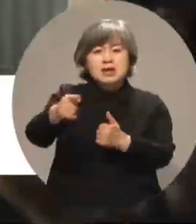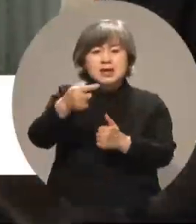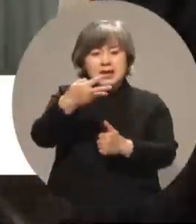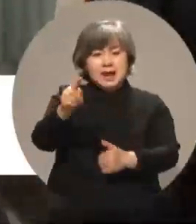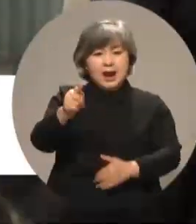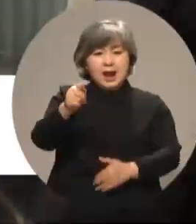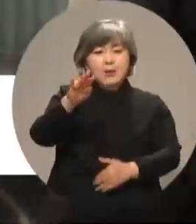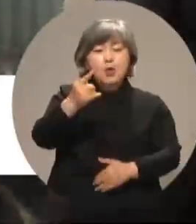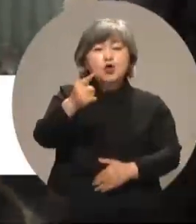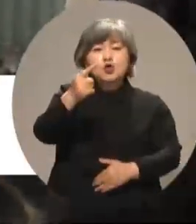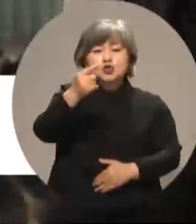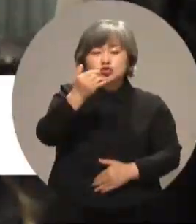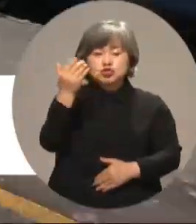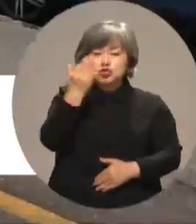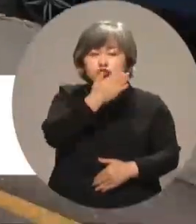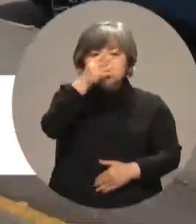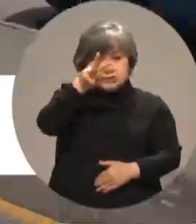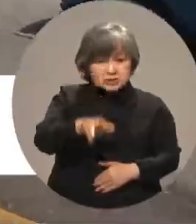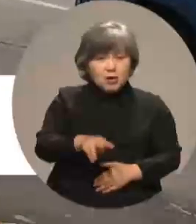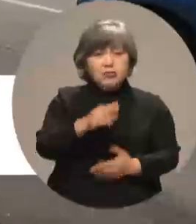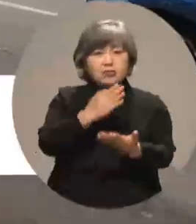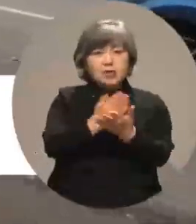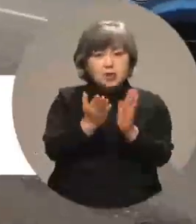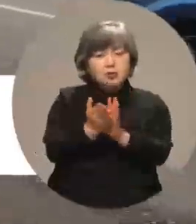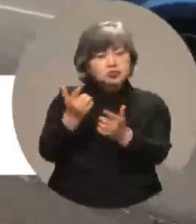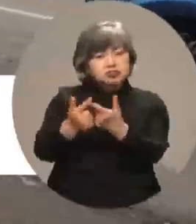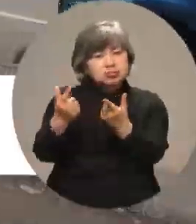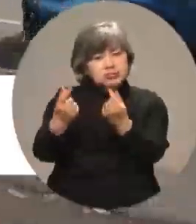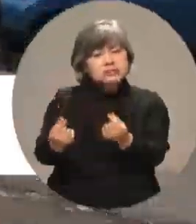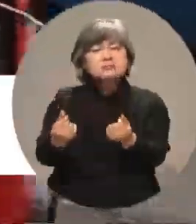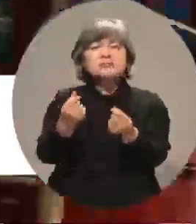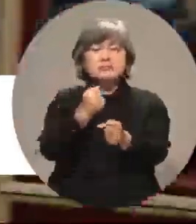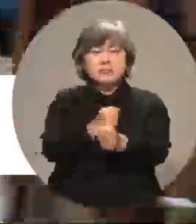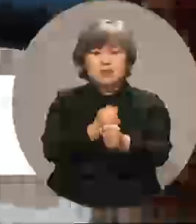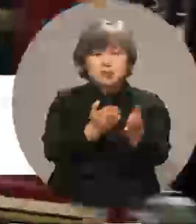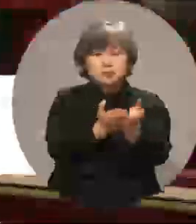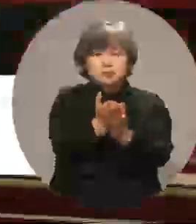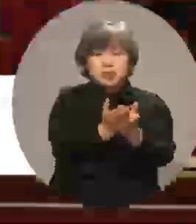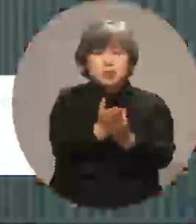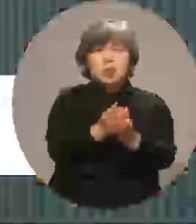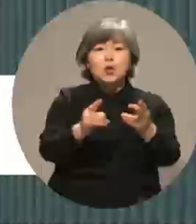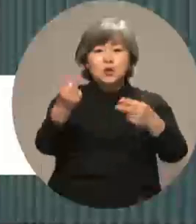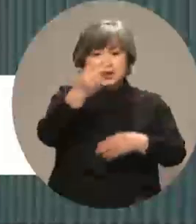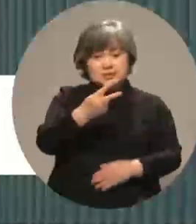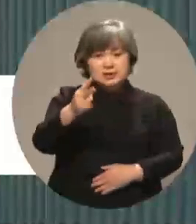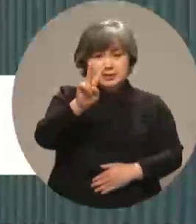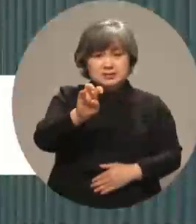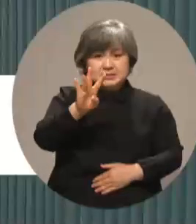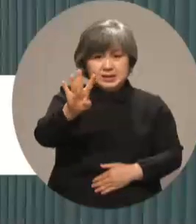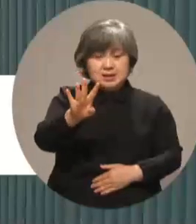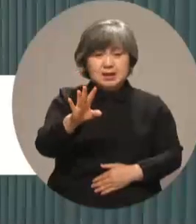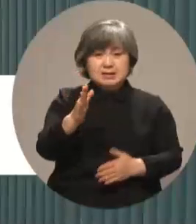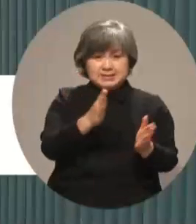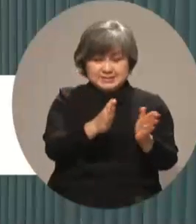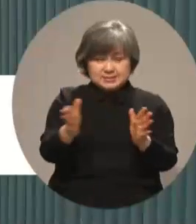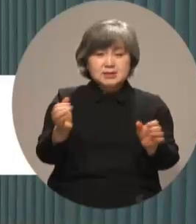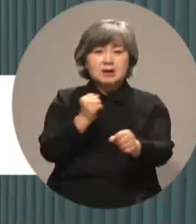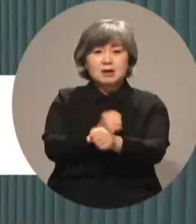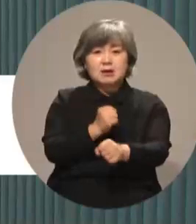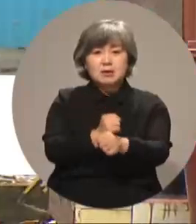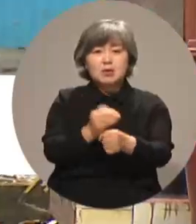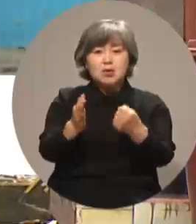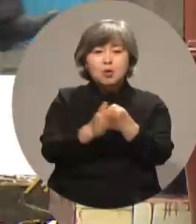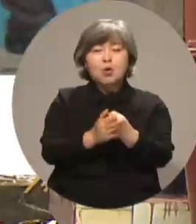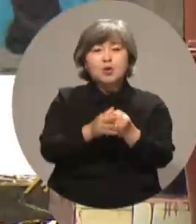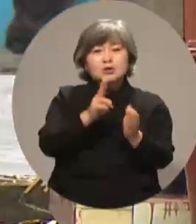춘천과 부산 대전 등 이 비슷한 사업의 나섰고 군산 도 오는 2024년 준공을 목표로 해